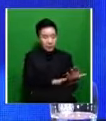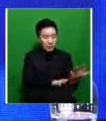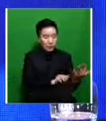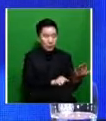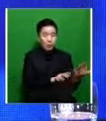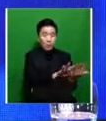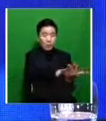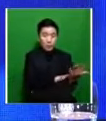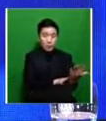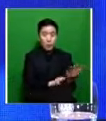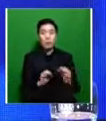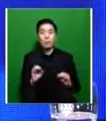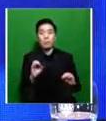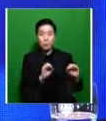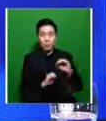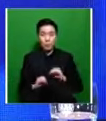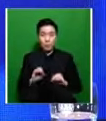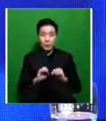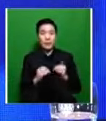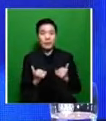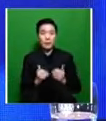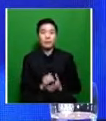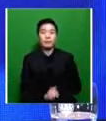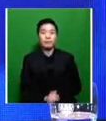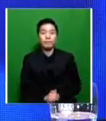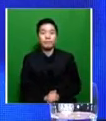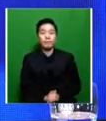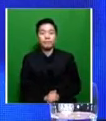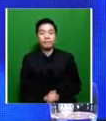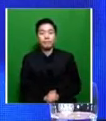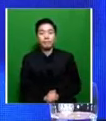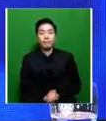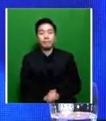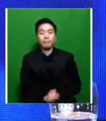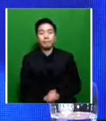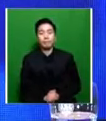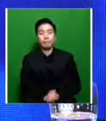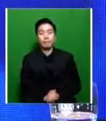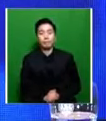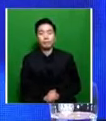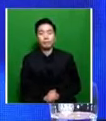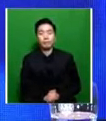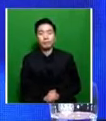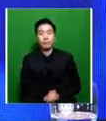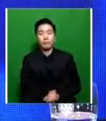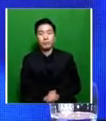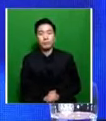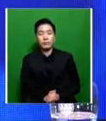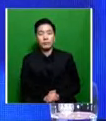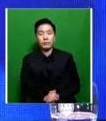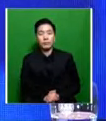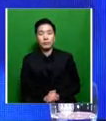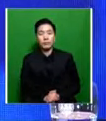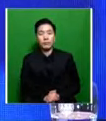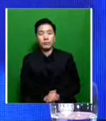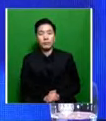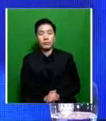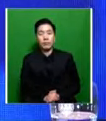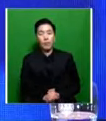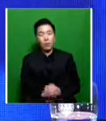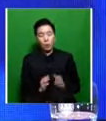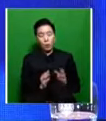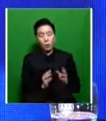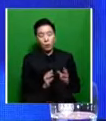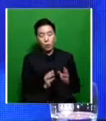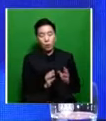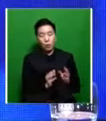ควิดนี้นะครับ เรื่องของการยับยั้งมาตรการการยับยั้ง